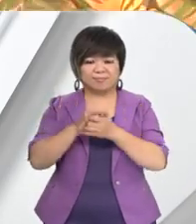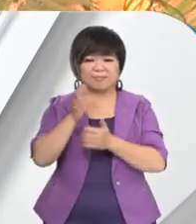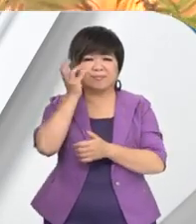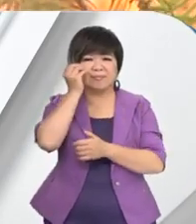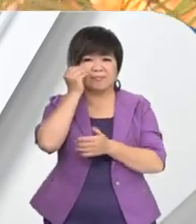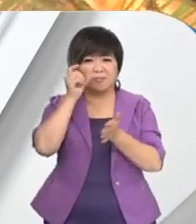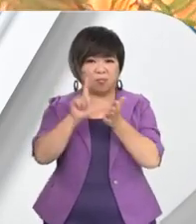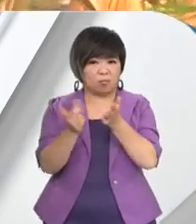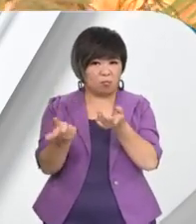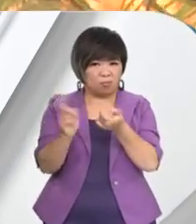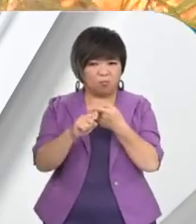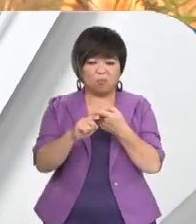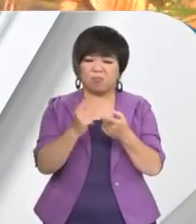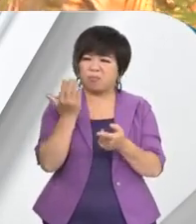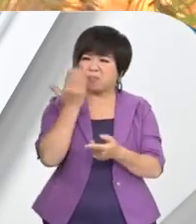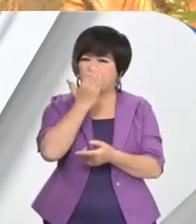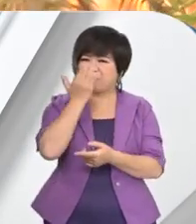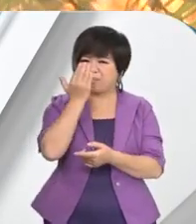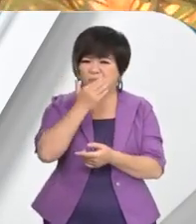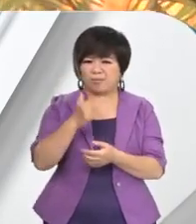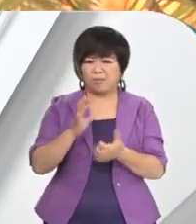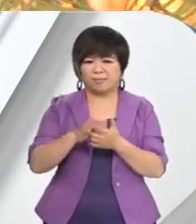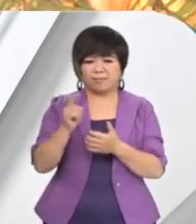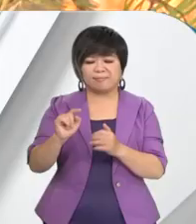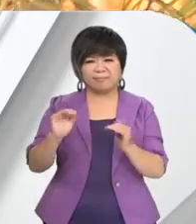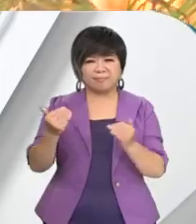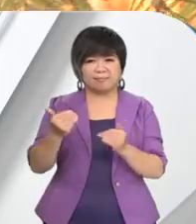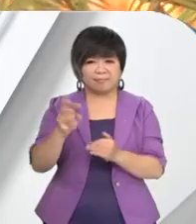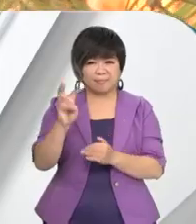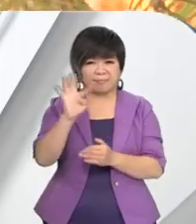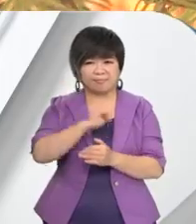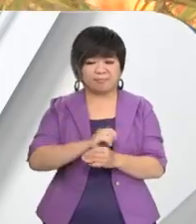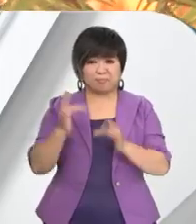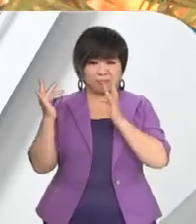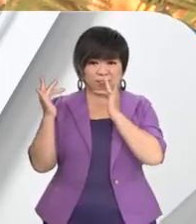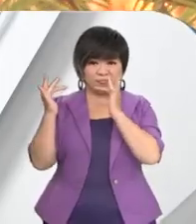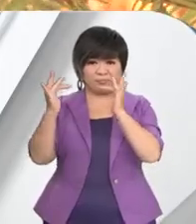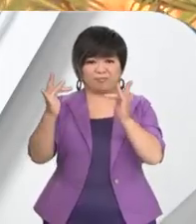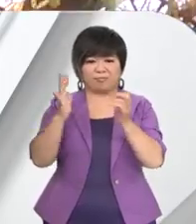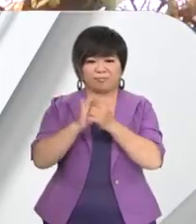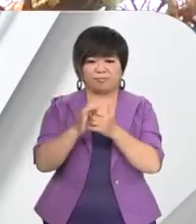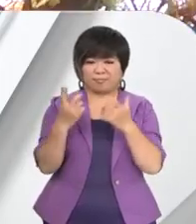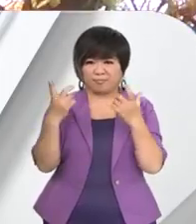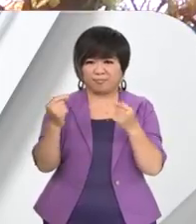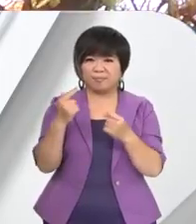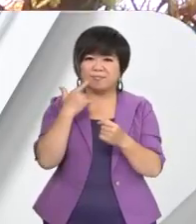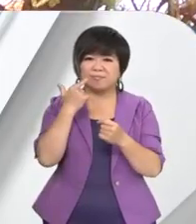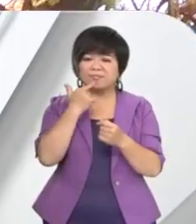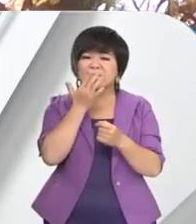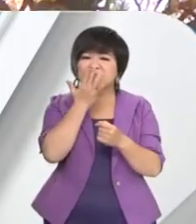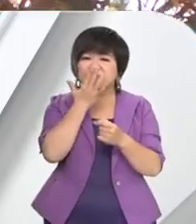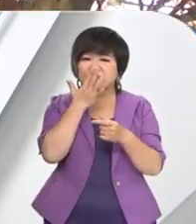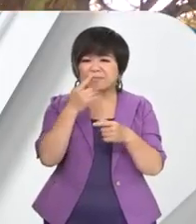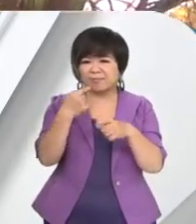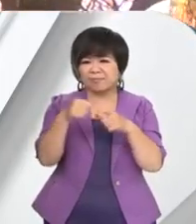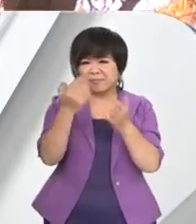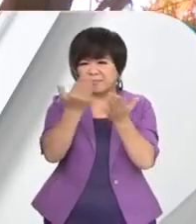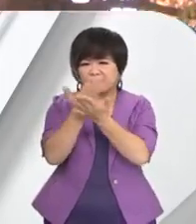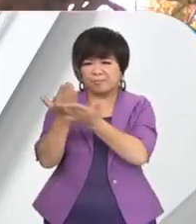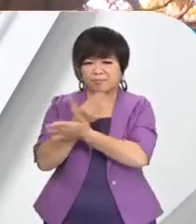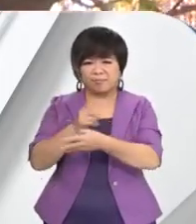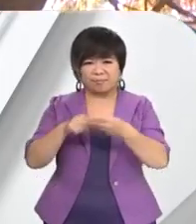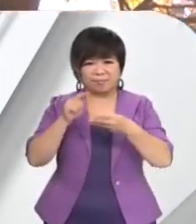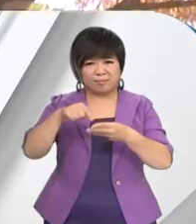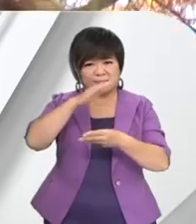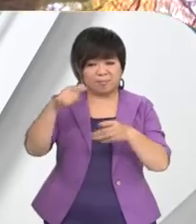美国非常挑好的食物。目前就三星湾跳的美国非常，都会咧办晋江的鞋，在台家的牛山根本